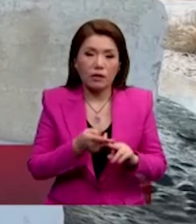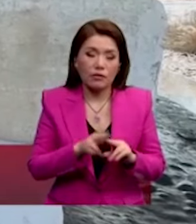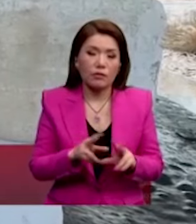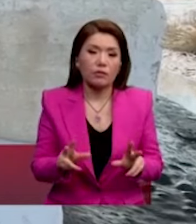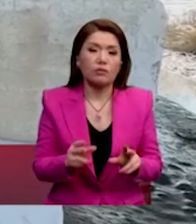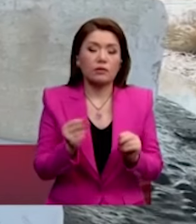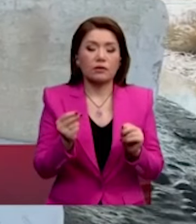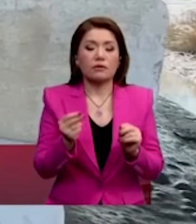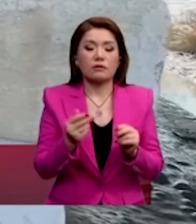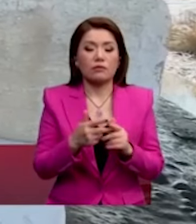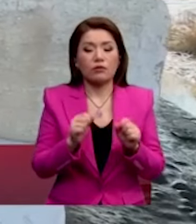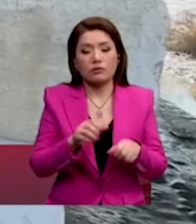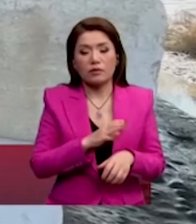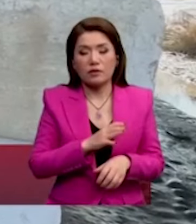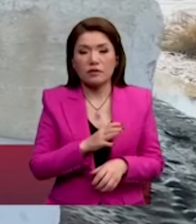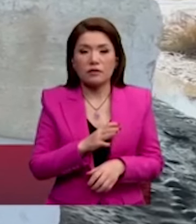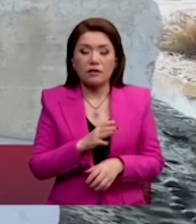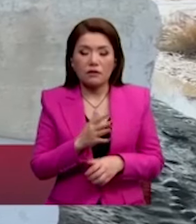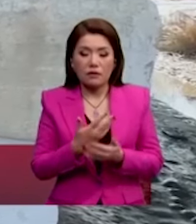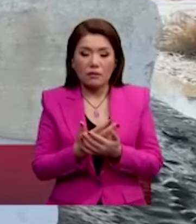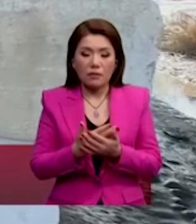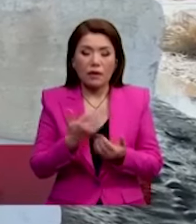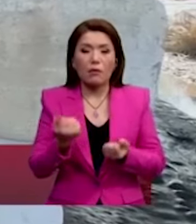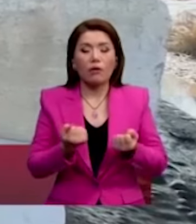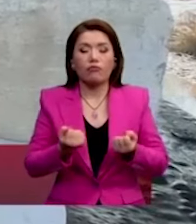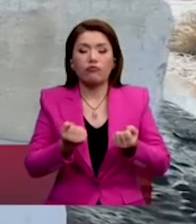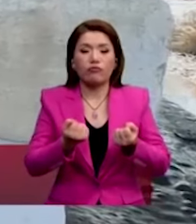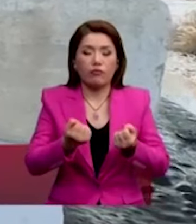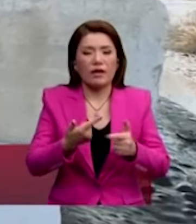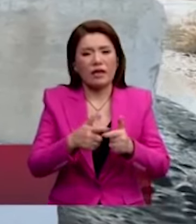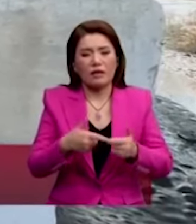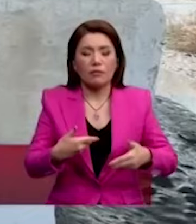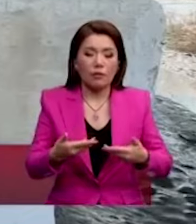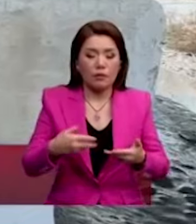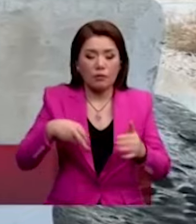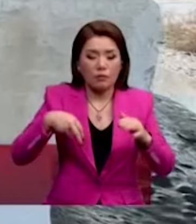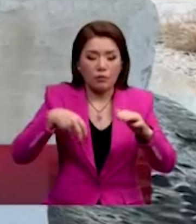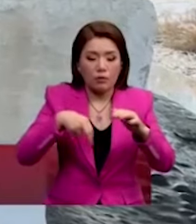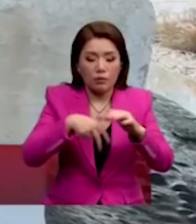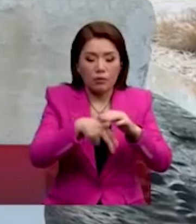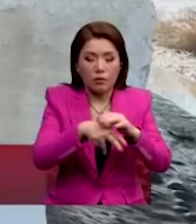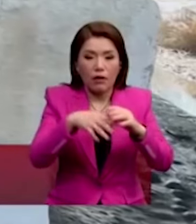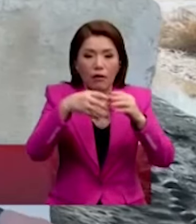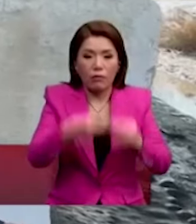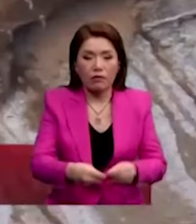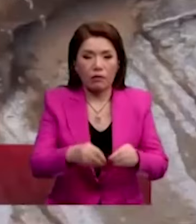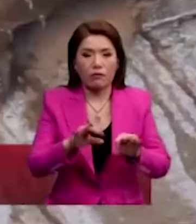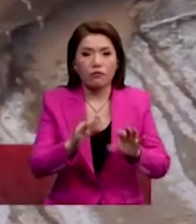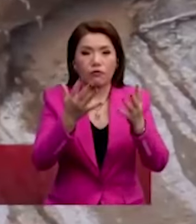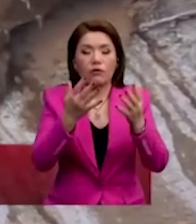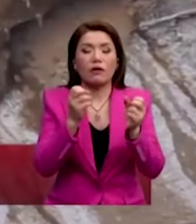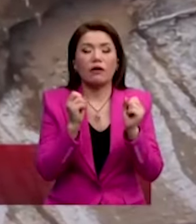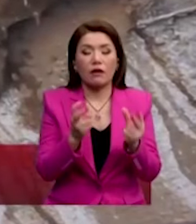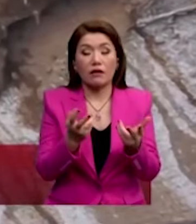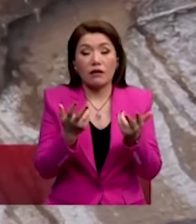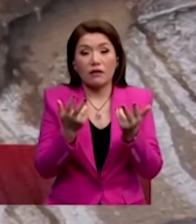сақтасын. Құлап кетуі мүмкін. Мысалы, машинамен барасың, жаяу келесің, басыңды лап ұзағасы бітті.